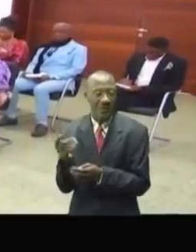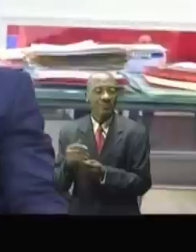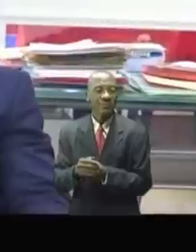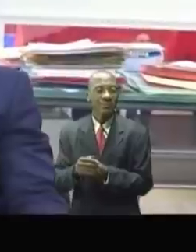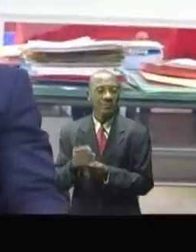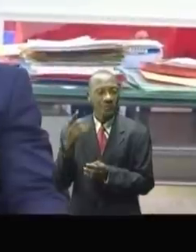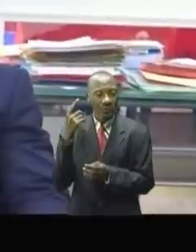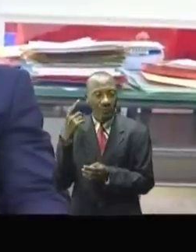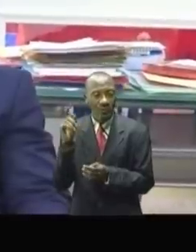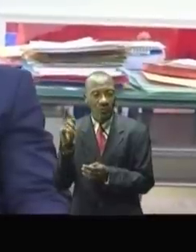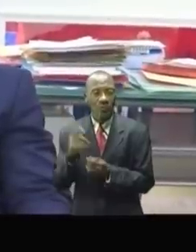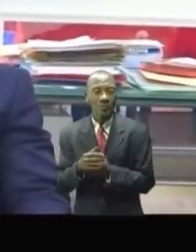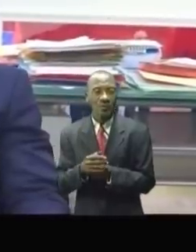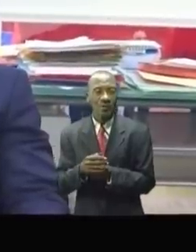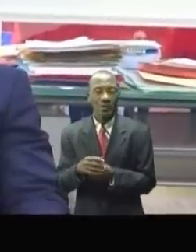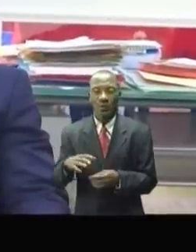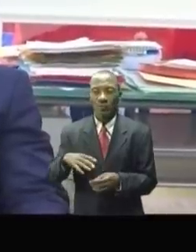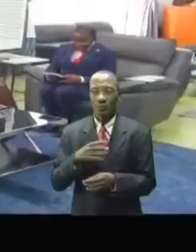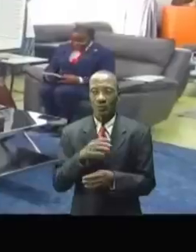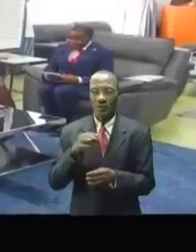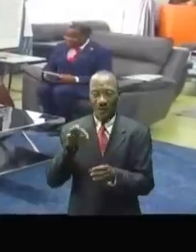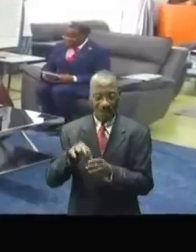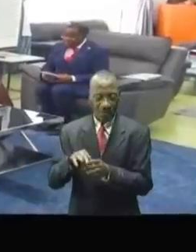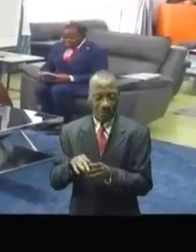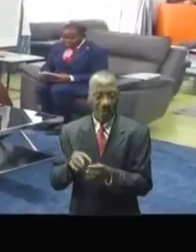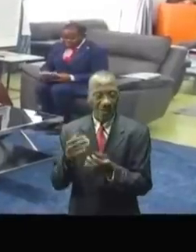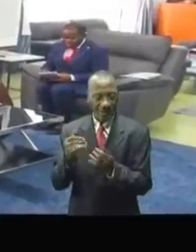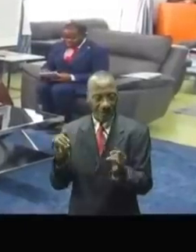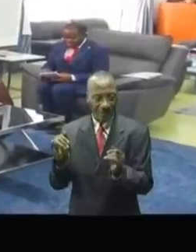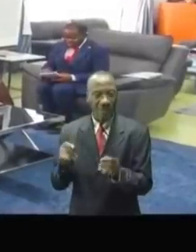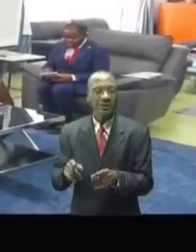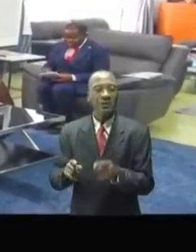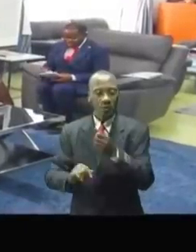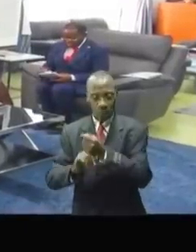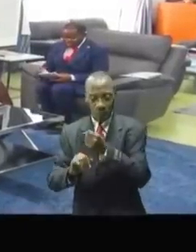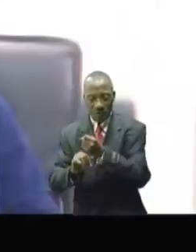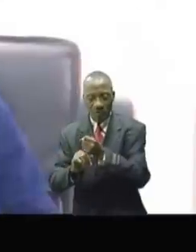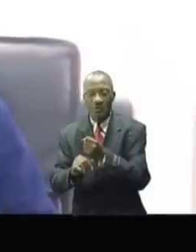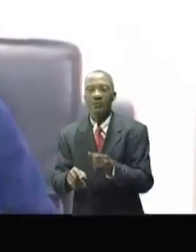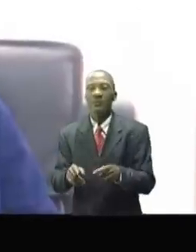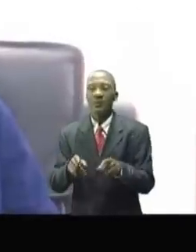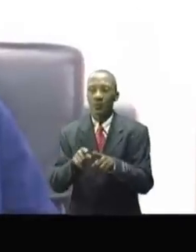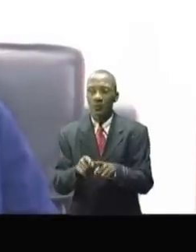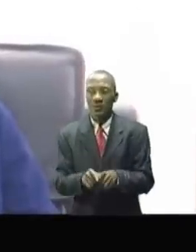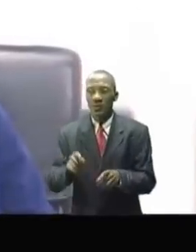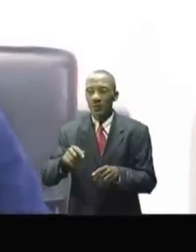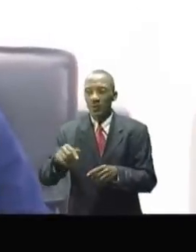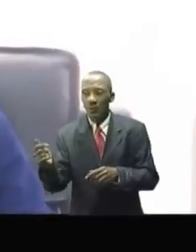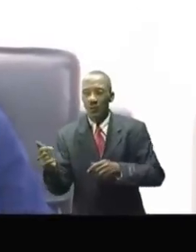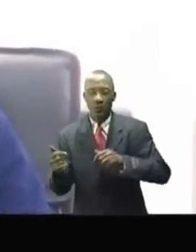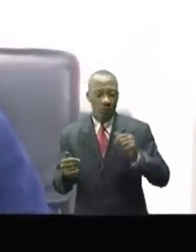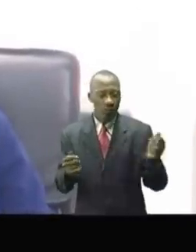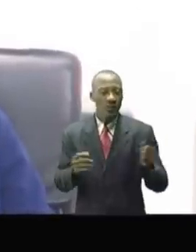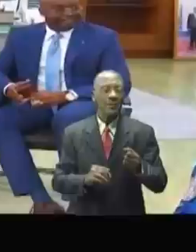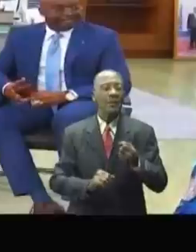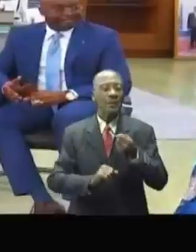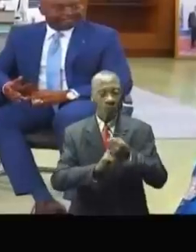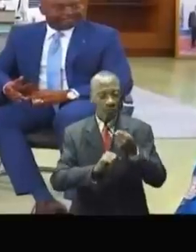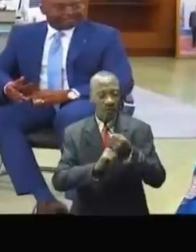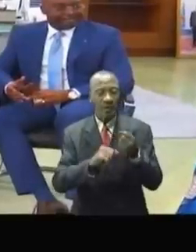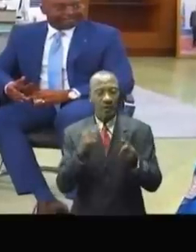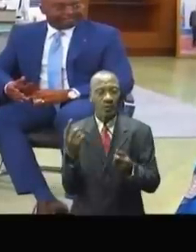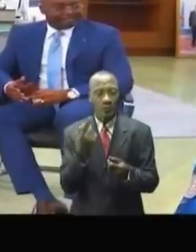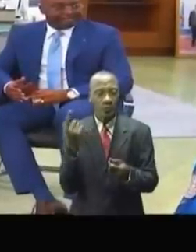au processus électoral. Selon le chef de la délégation, la rencontre avec Modeste Bahati se justifie non seulement par le fait